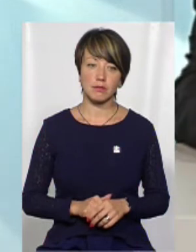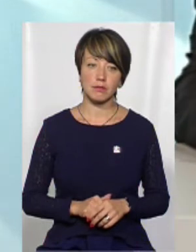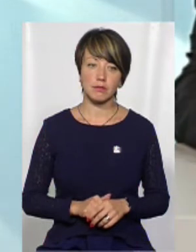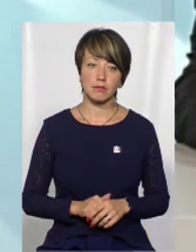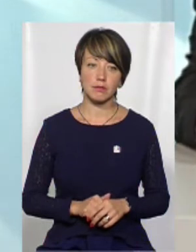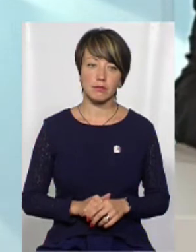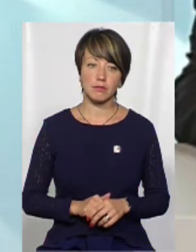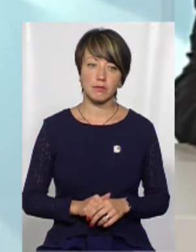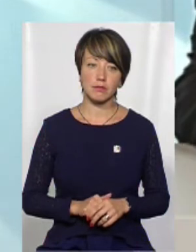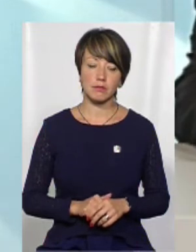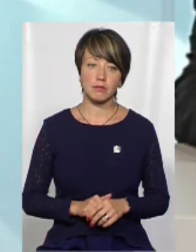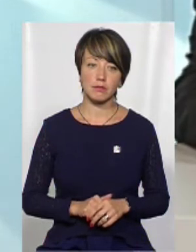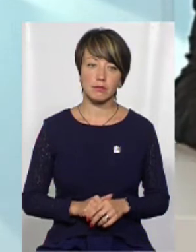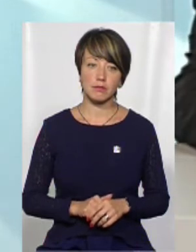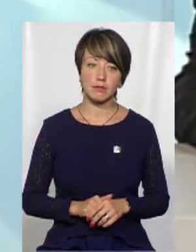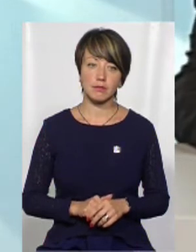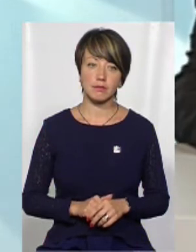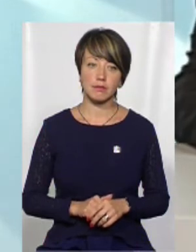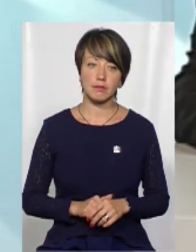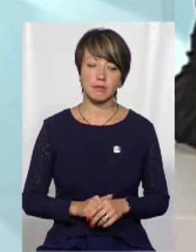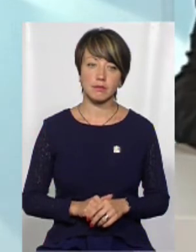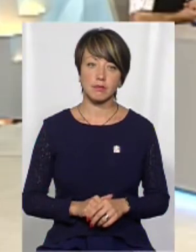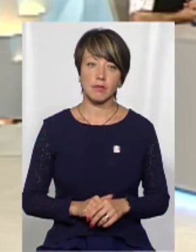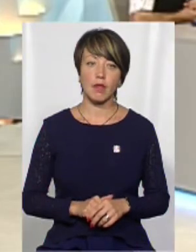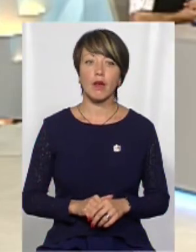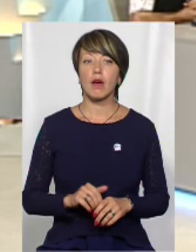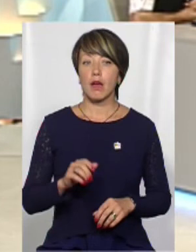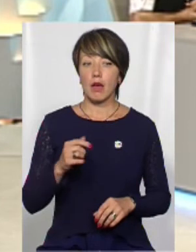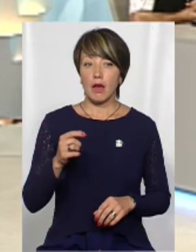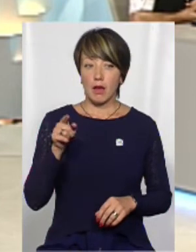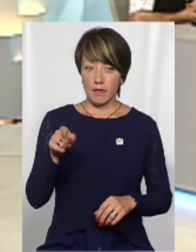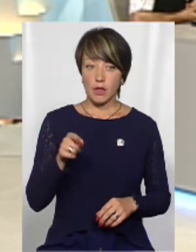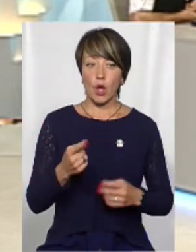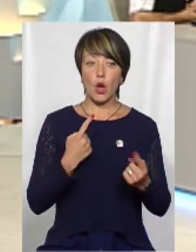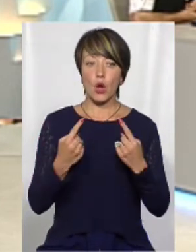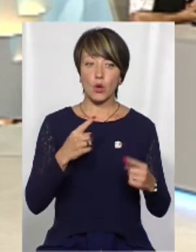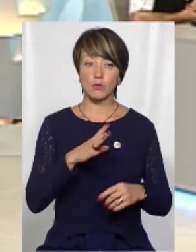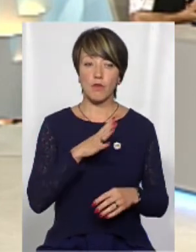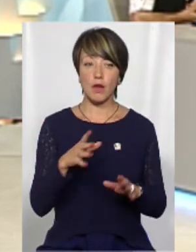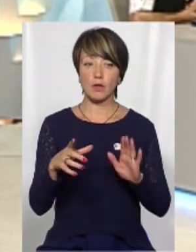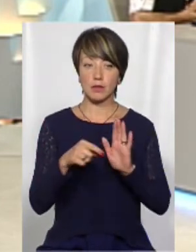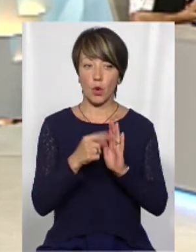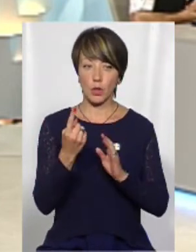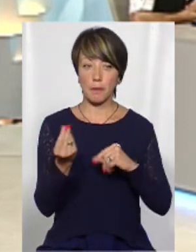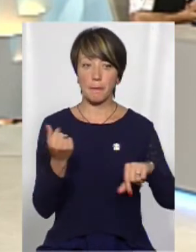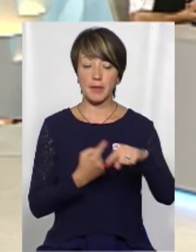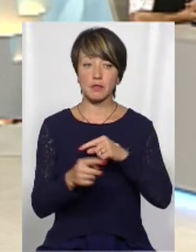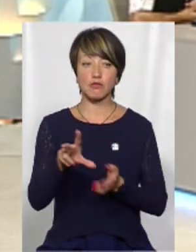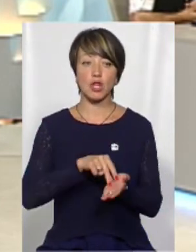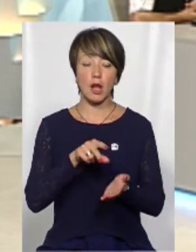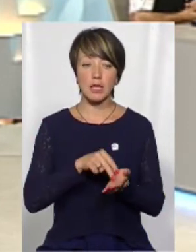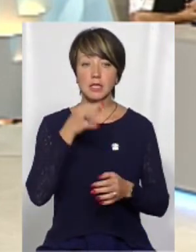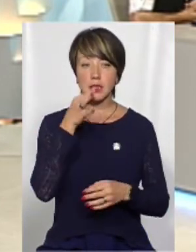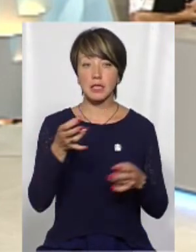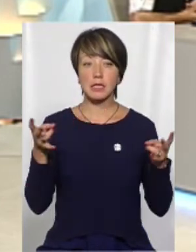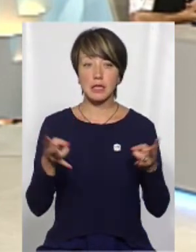change. Il faudra deux générations pour que ça change. Він розмовляв з одним підприємником в Черкасах і